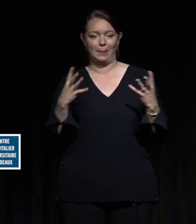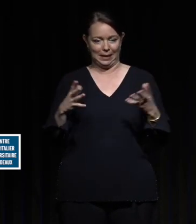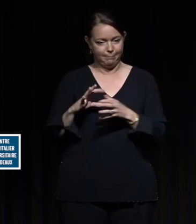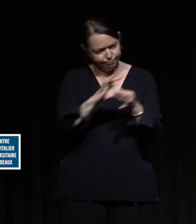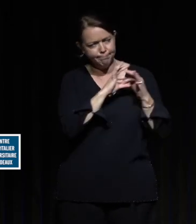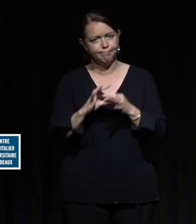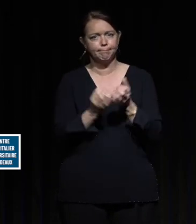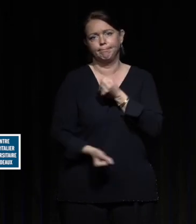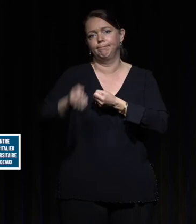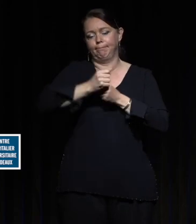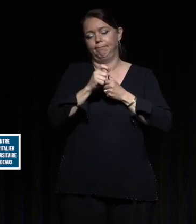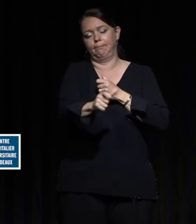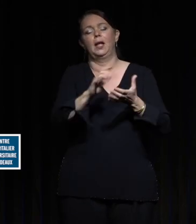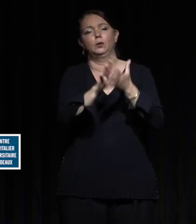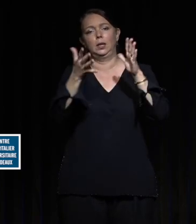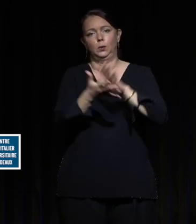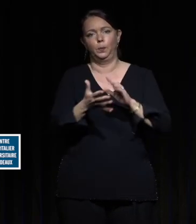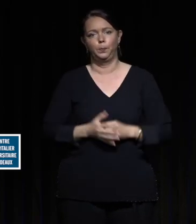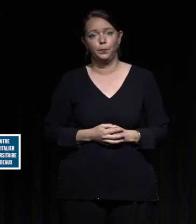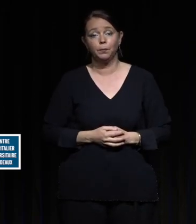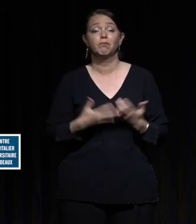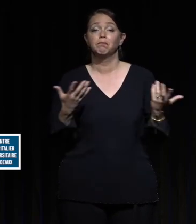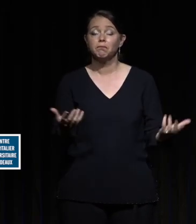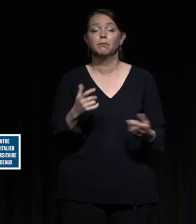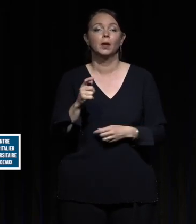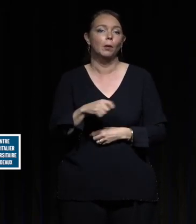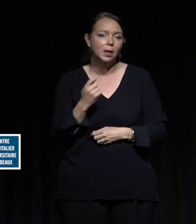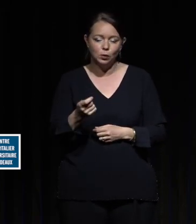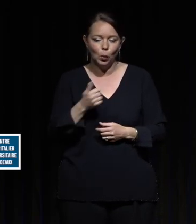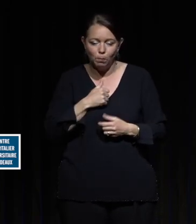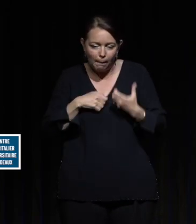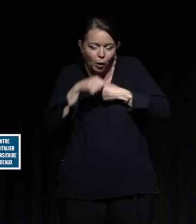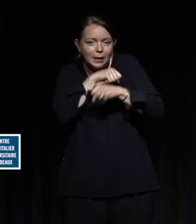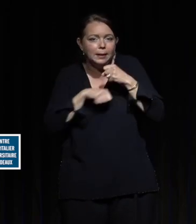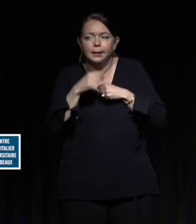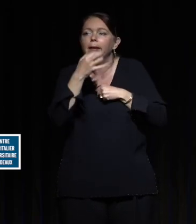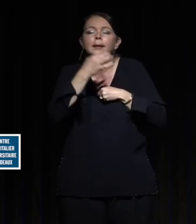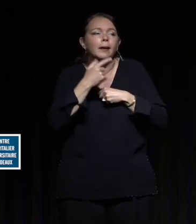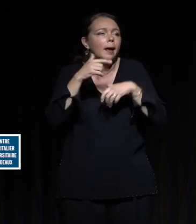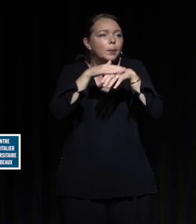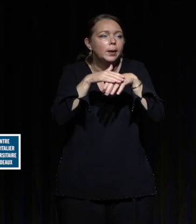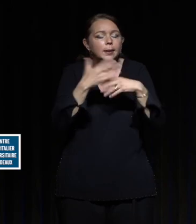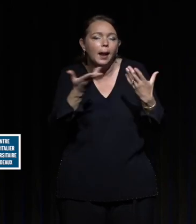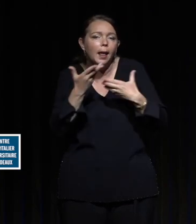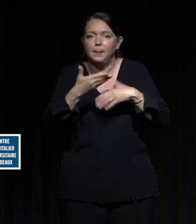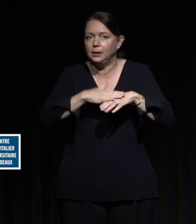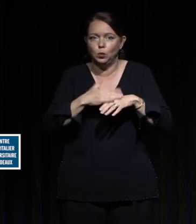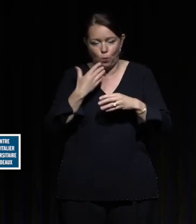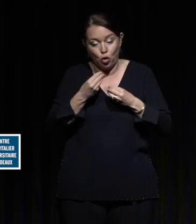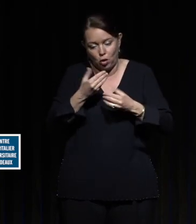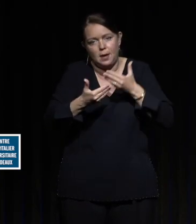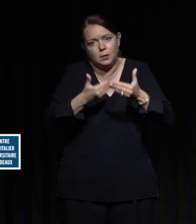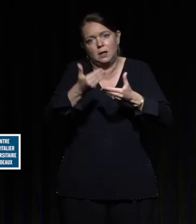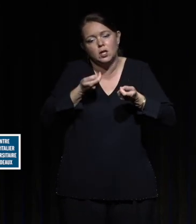crée cette association qui s'est bien sûr, ça c'est de la cuisine, vous me direz politique, mais c'est nécessaire à faire avancer les choses,